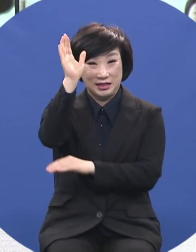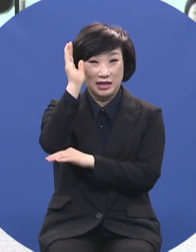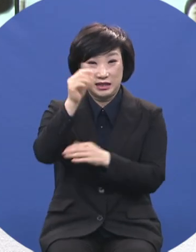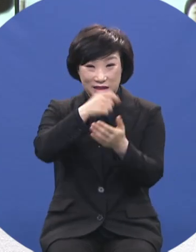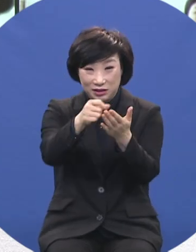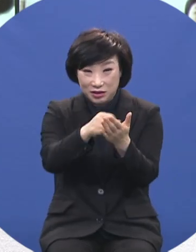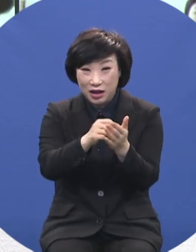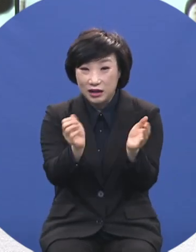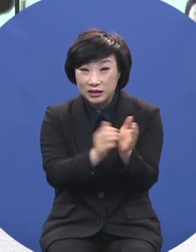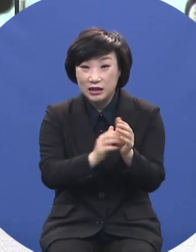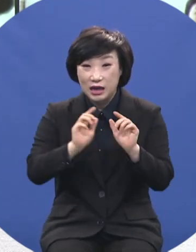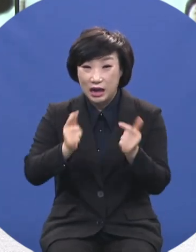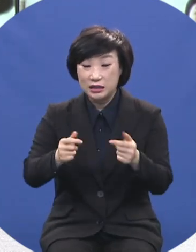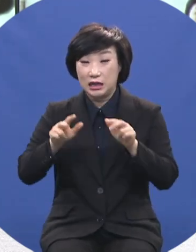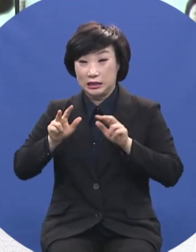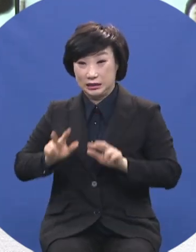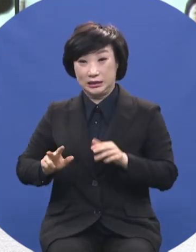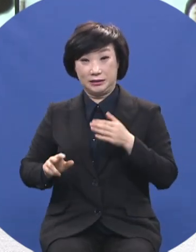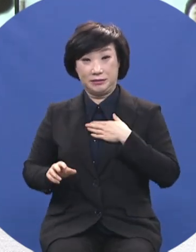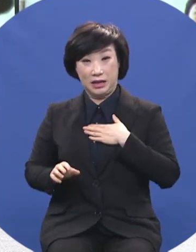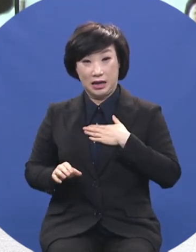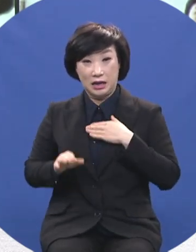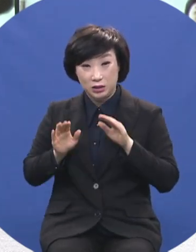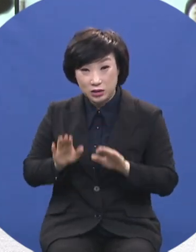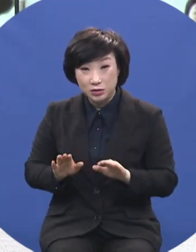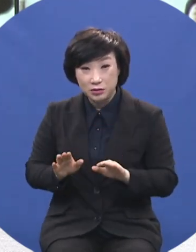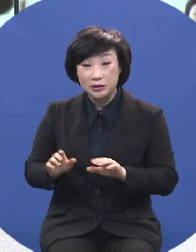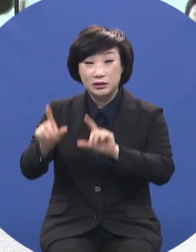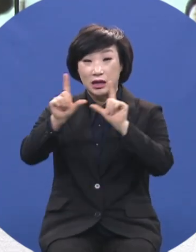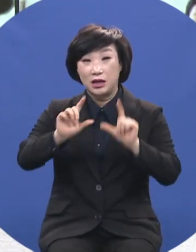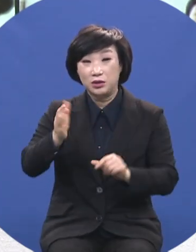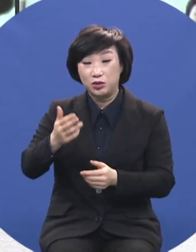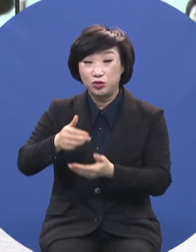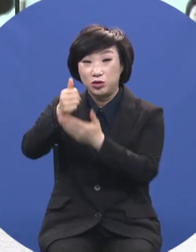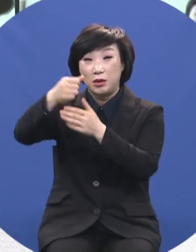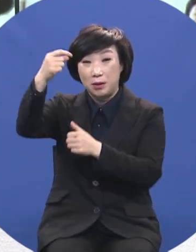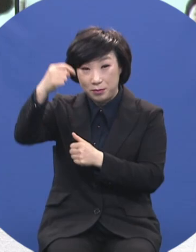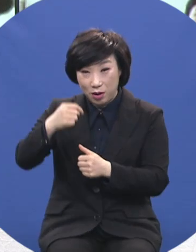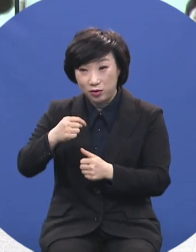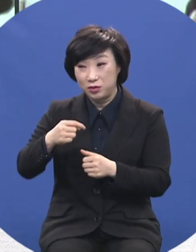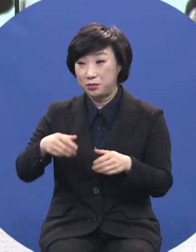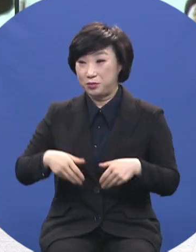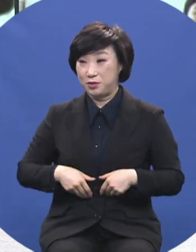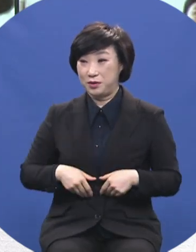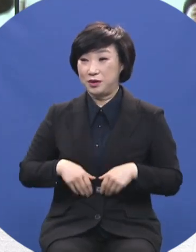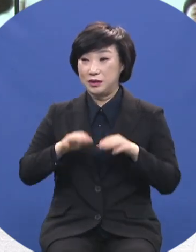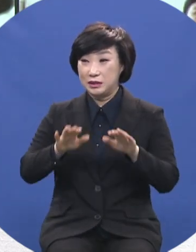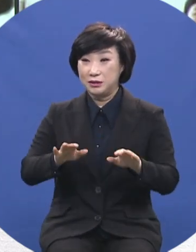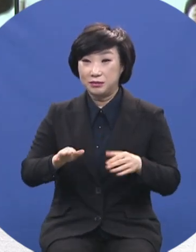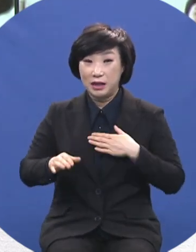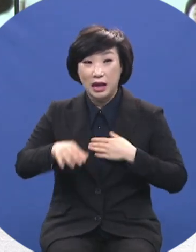아니라 오늘 내가 살아야 할 주님의 명령을 받아야 되는 것이다. 오늘 내가 행동해야 할